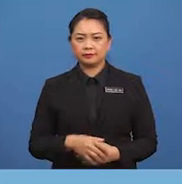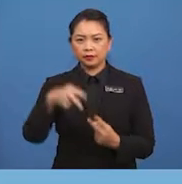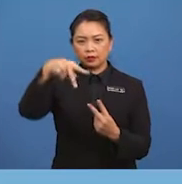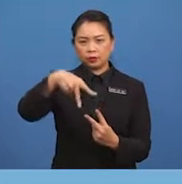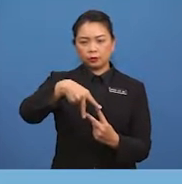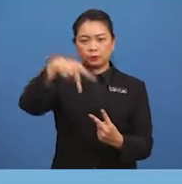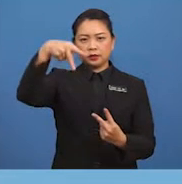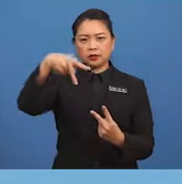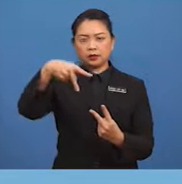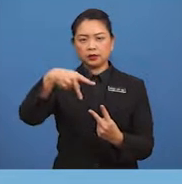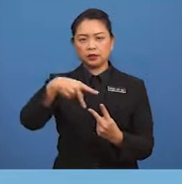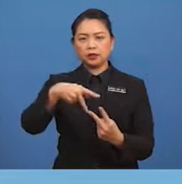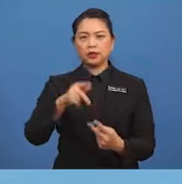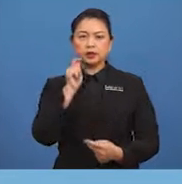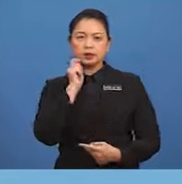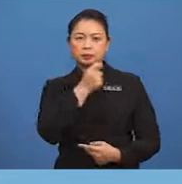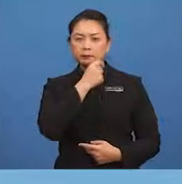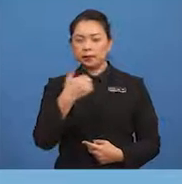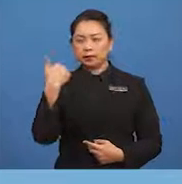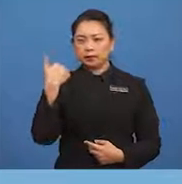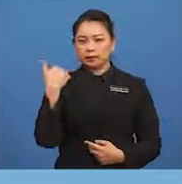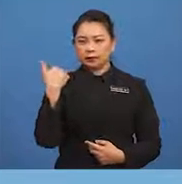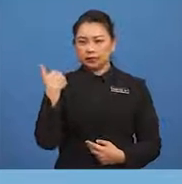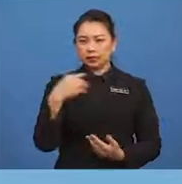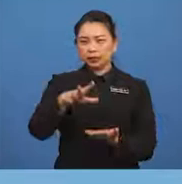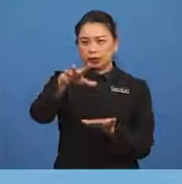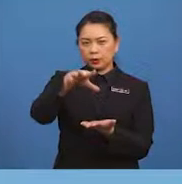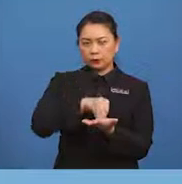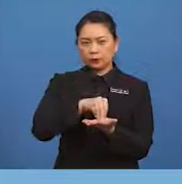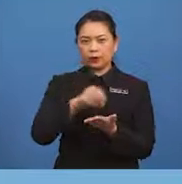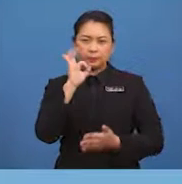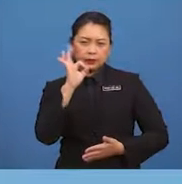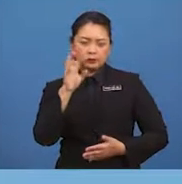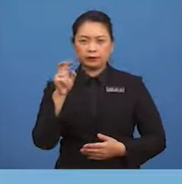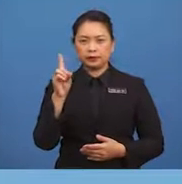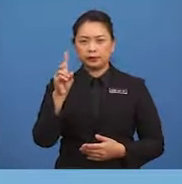Kromatid kembar mengandungi salinan molekul DNA yang sama.